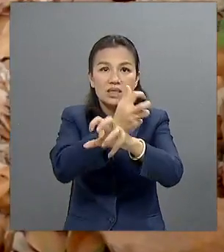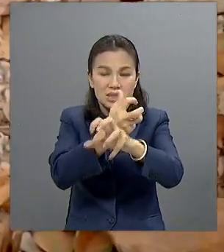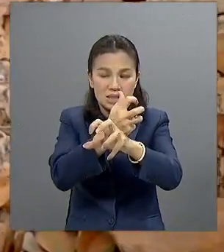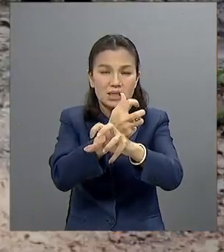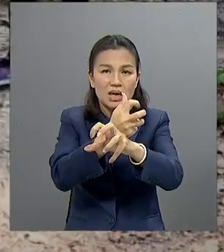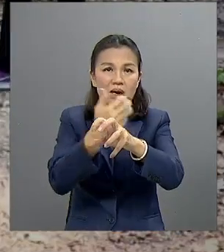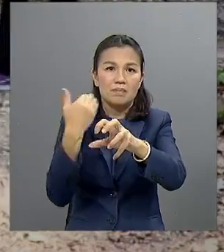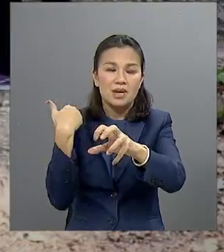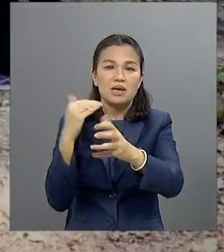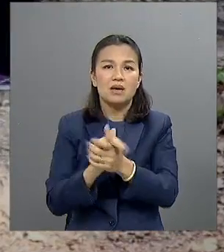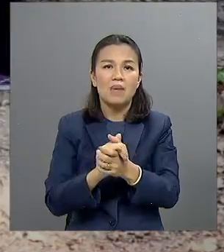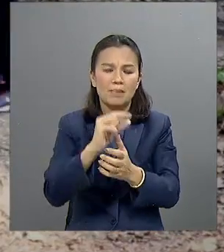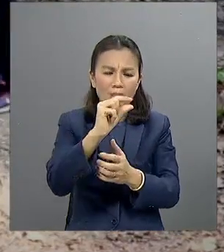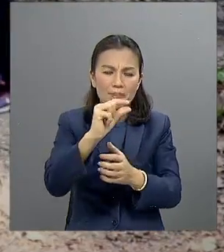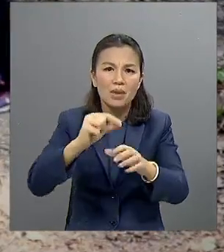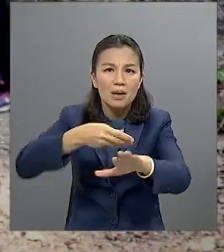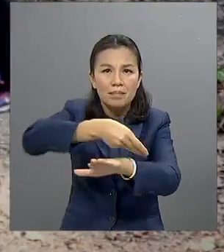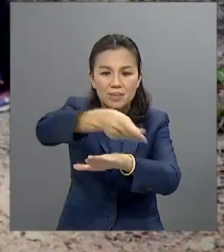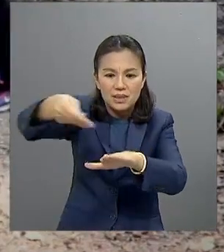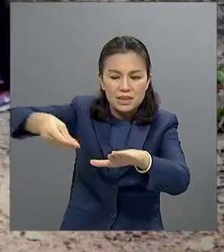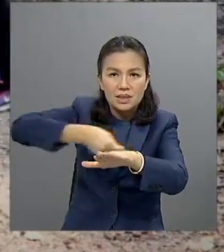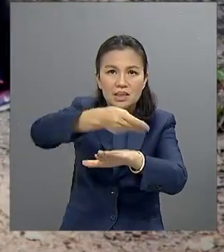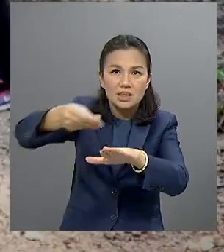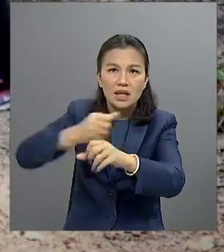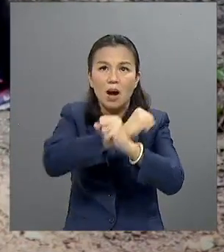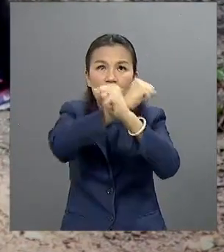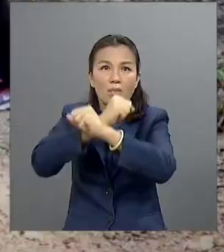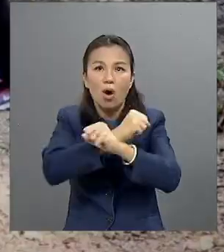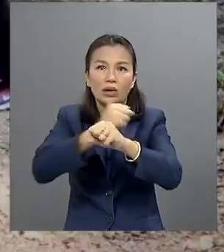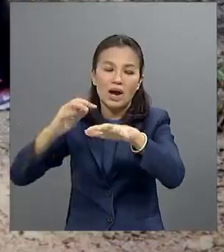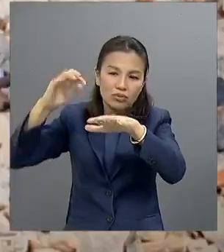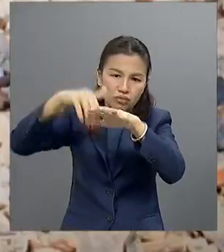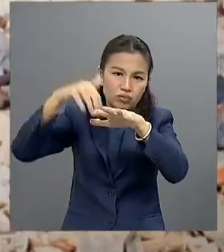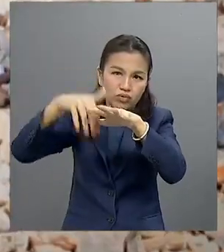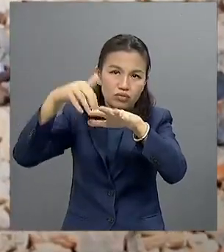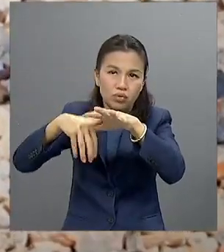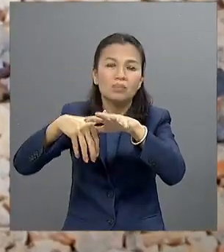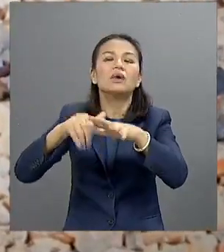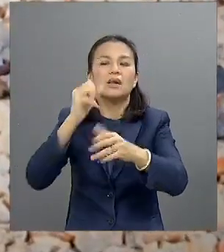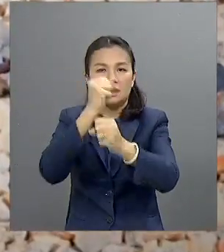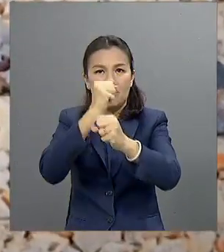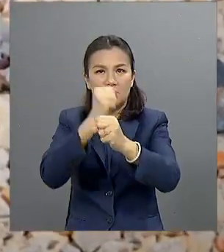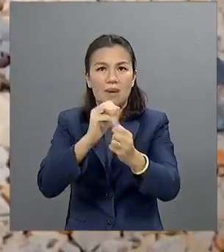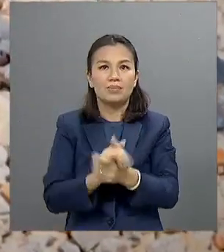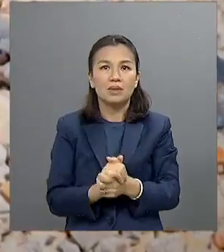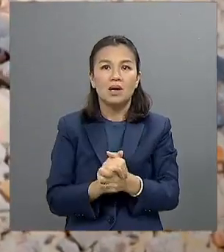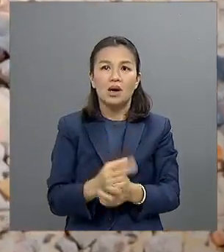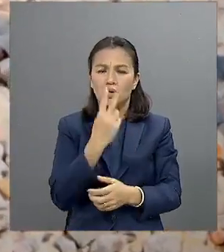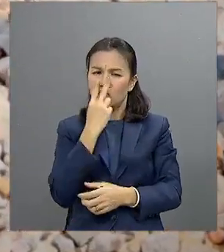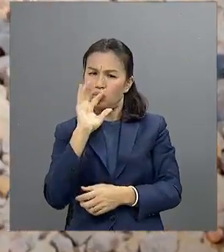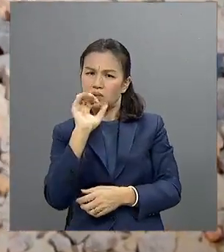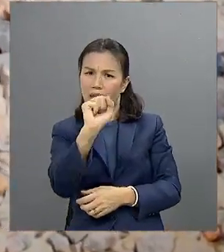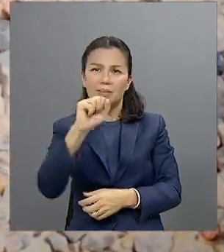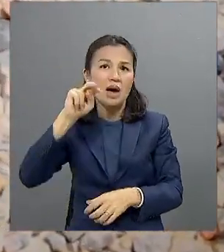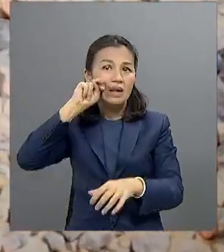นิ้วมาโรยปิดปากบ่อกันตะกอนเศษหินลงไปอุดตันในบ่อการเฝ้าสังเกตน้ำที่ไหลลงในบ่อธนา